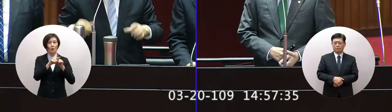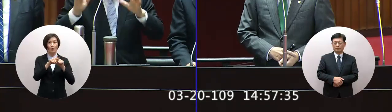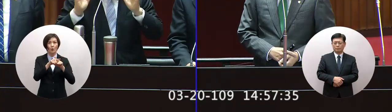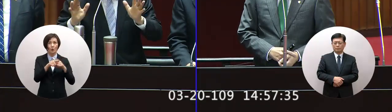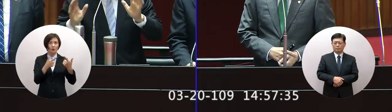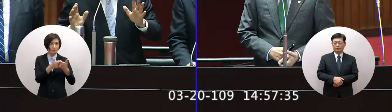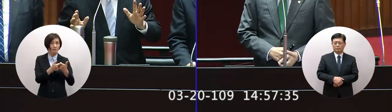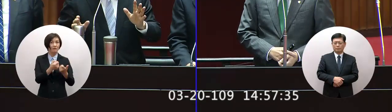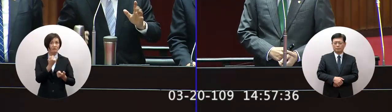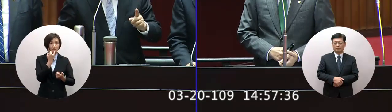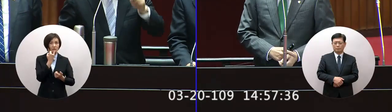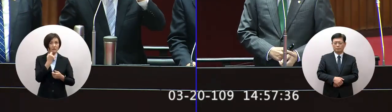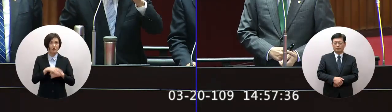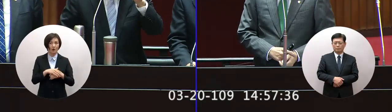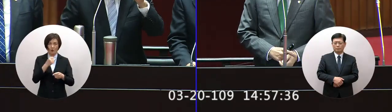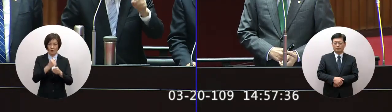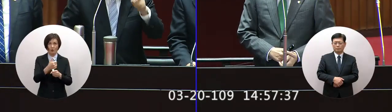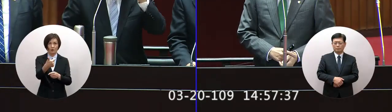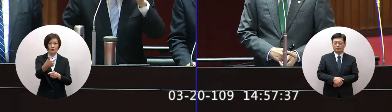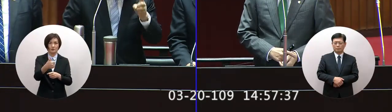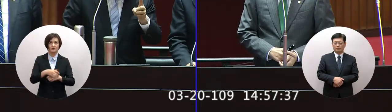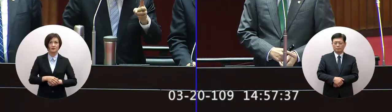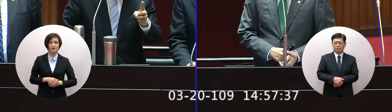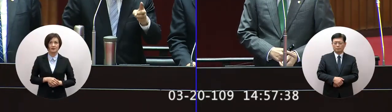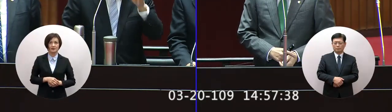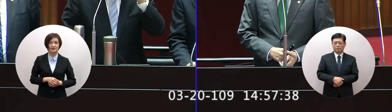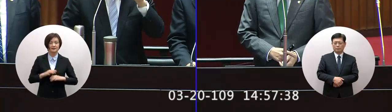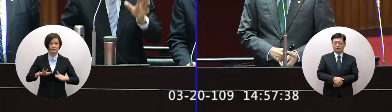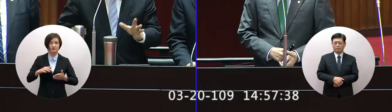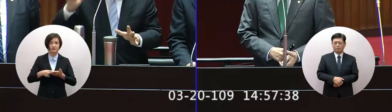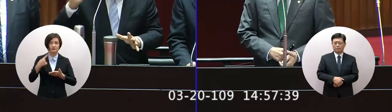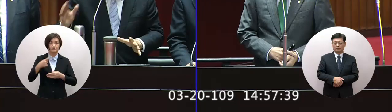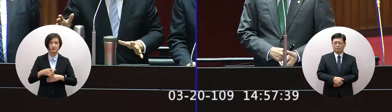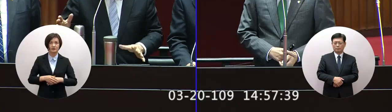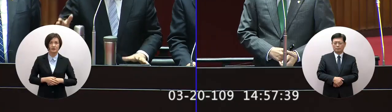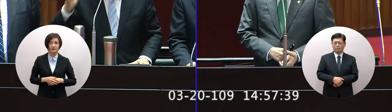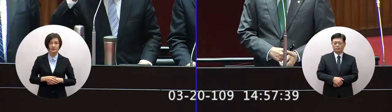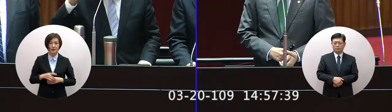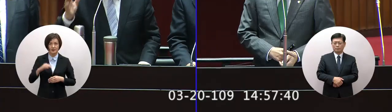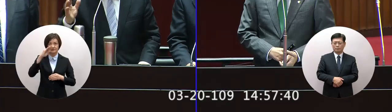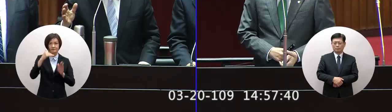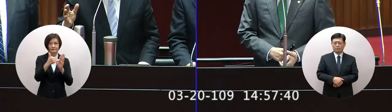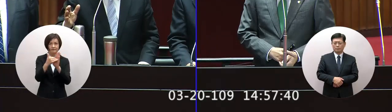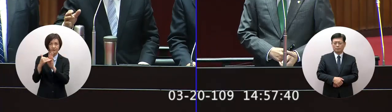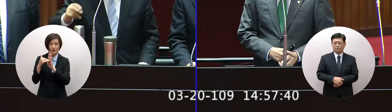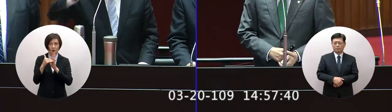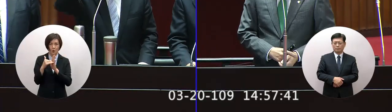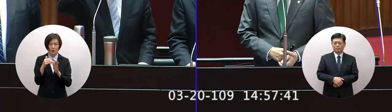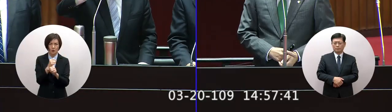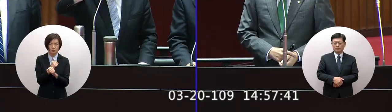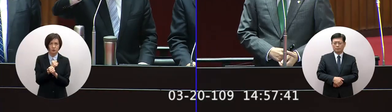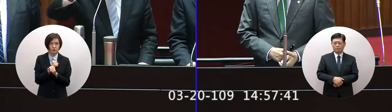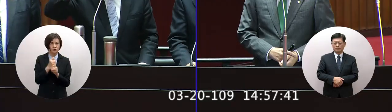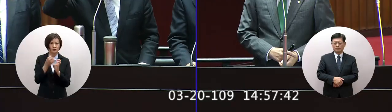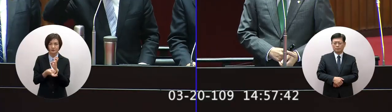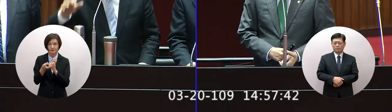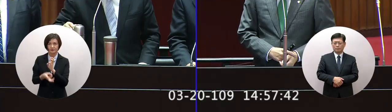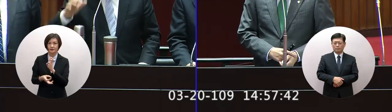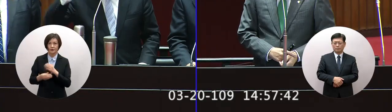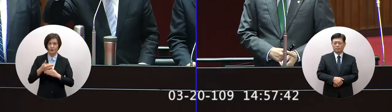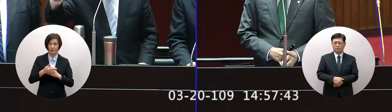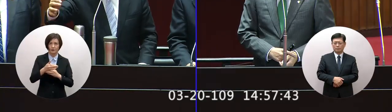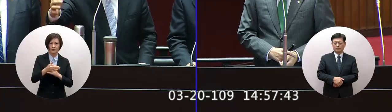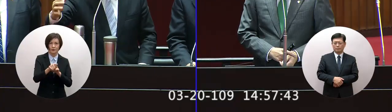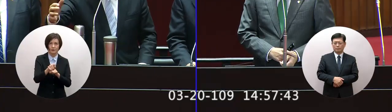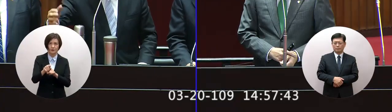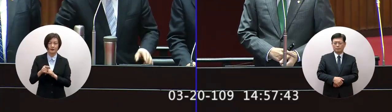范，所以做得很好。因此，这一次我们在防疫真的是步步为营，不但是